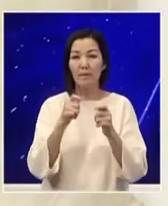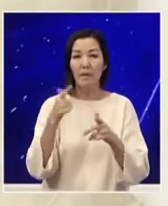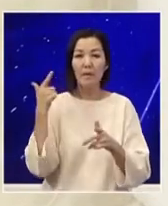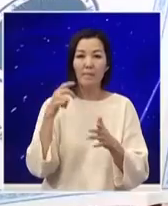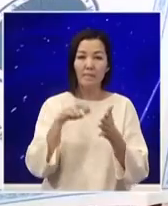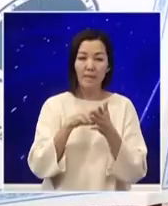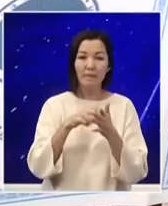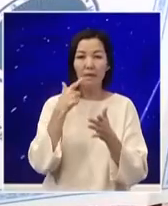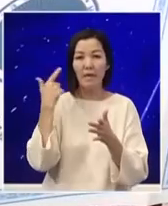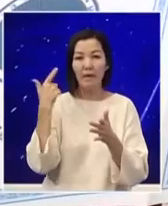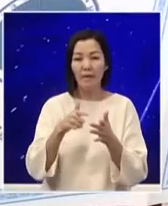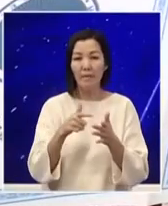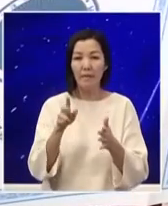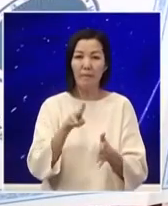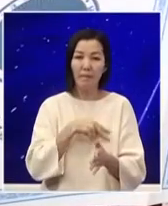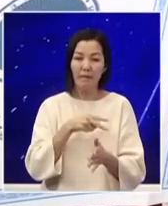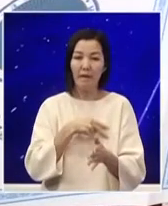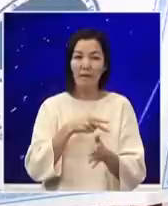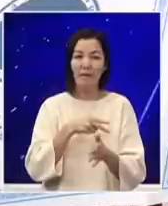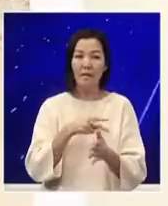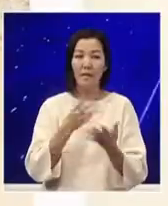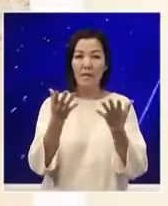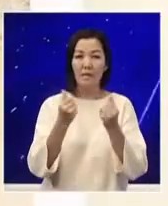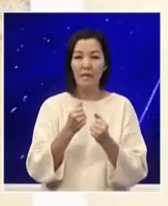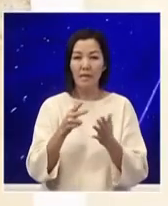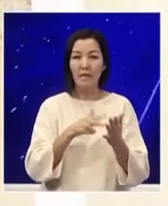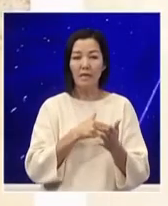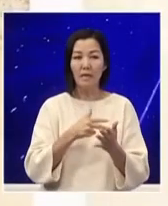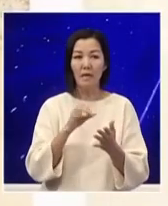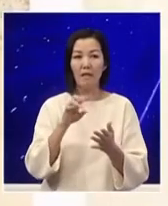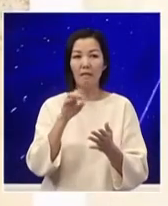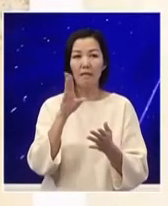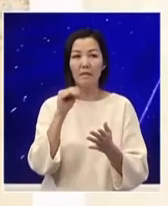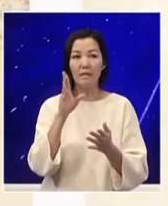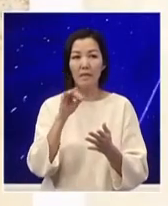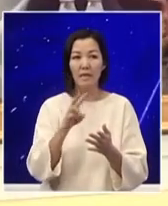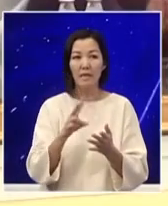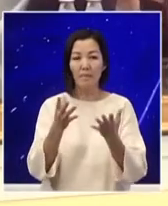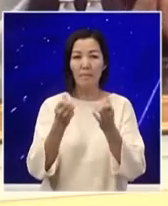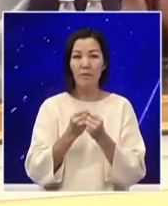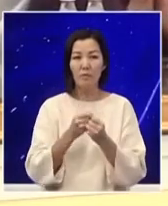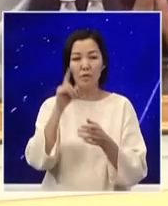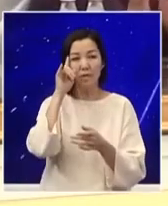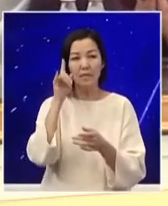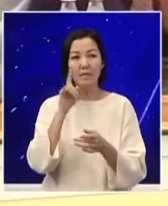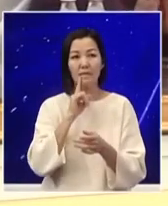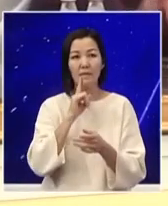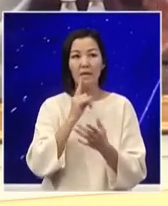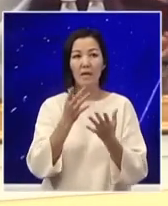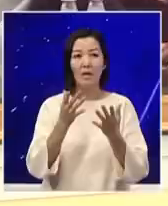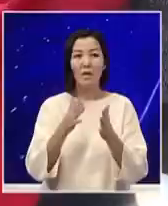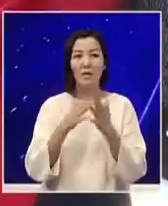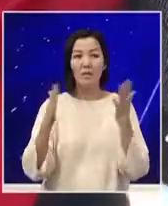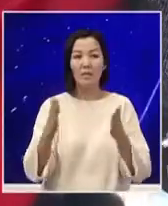письма, почетные грамоты и медали. Одна из таких наград – медаль Алтынсарина Министерства образования и науки Республики Казахстан. Получить такой нагрудный